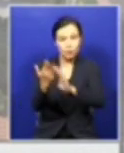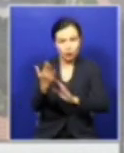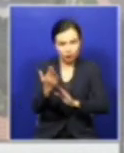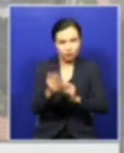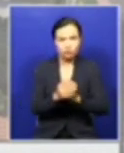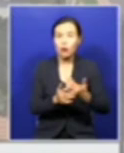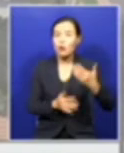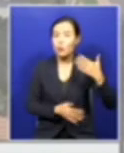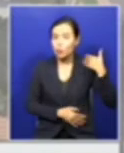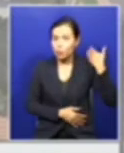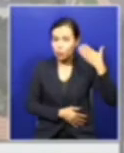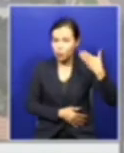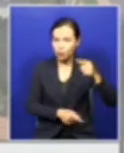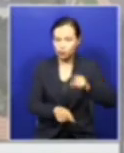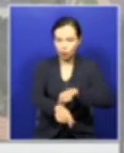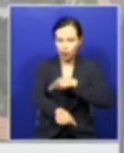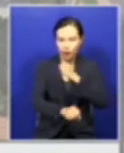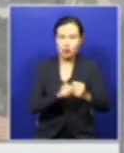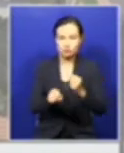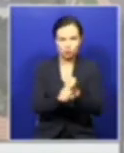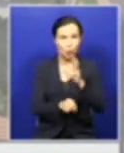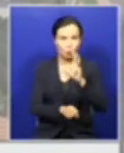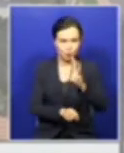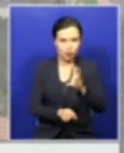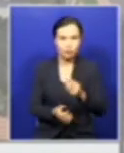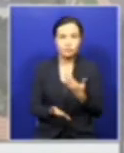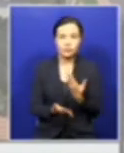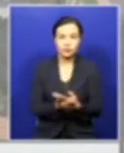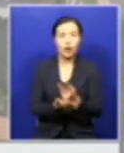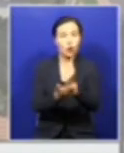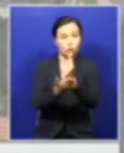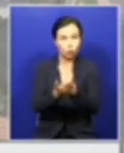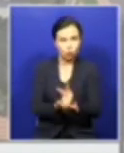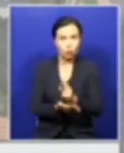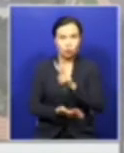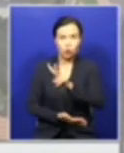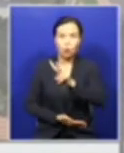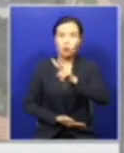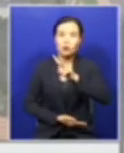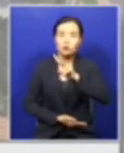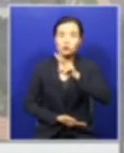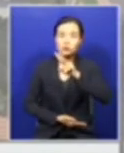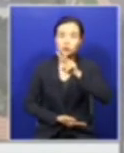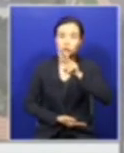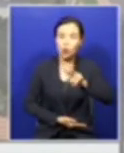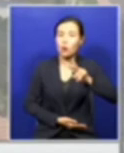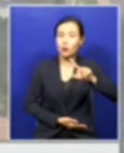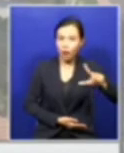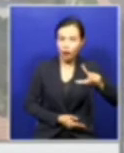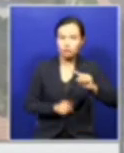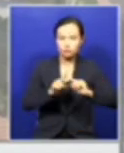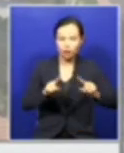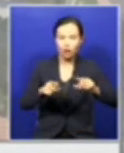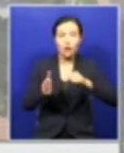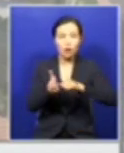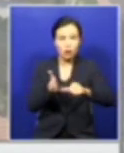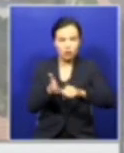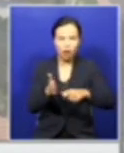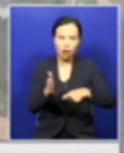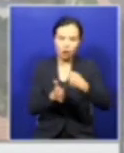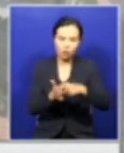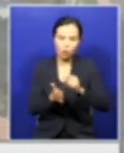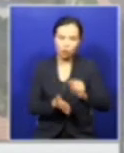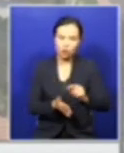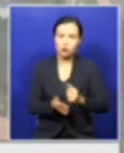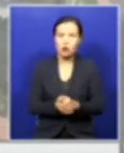ยะเวลา6ปีต่างหากค่ะเงินกู้เกือบ2ล้านล้านแต่นำมาแก้ไขสาเหตุที่เราต้อง